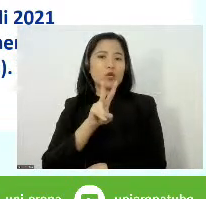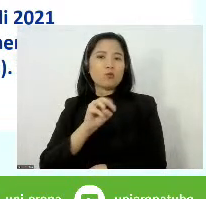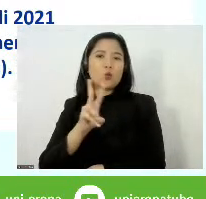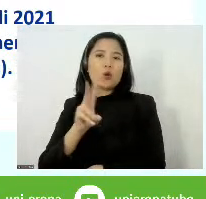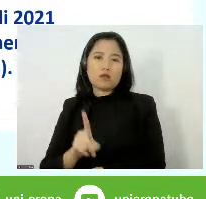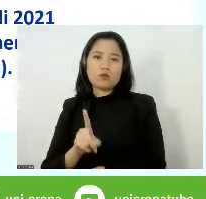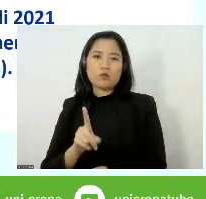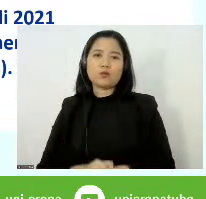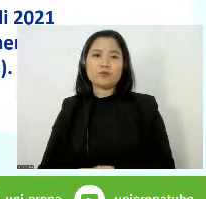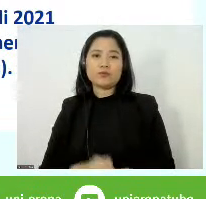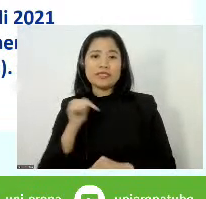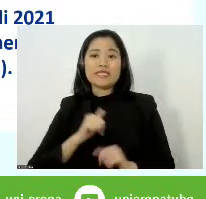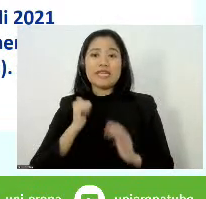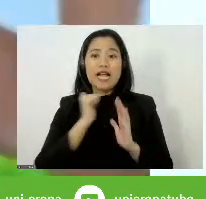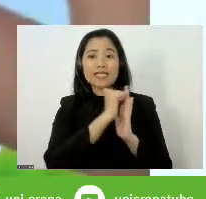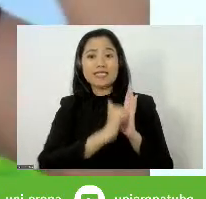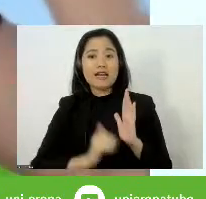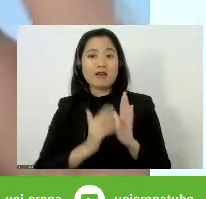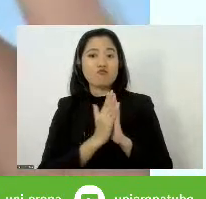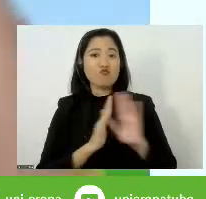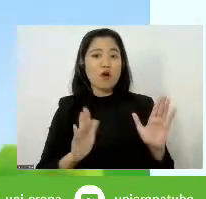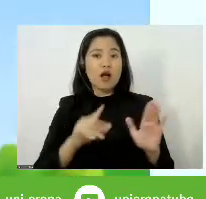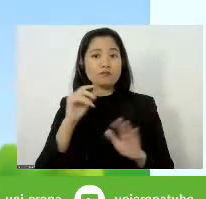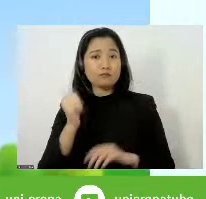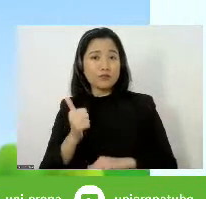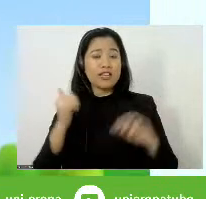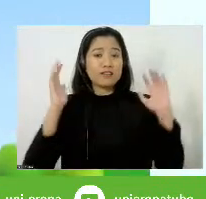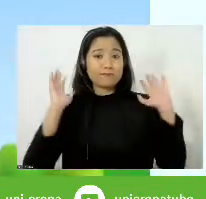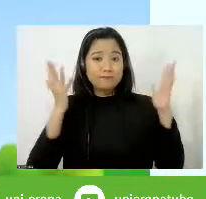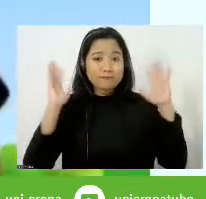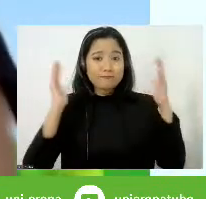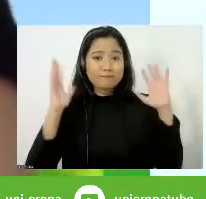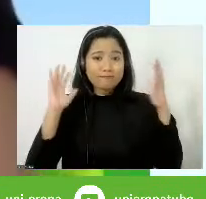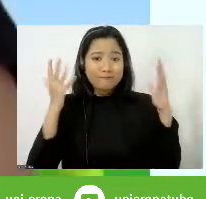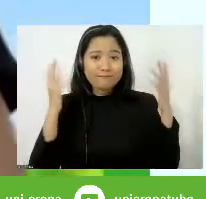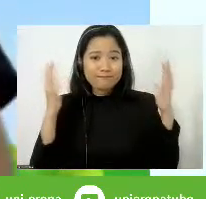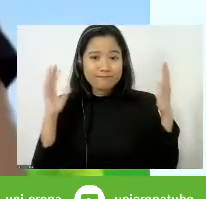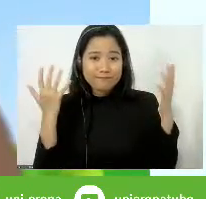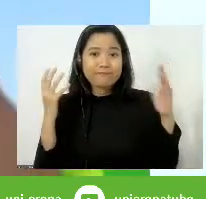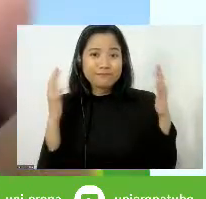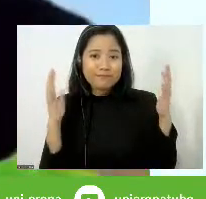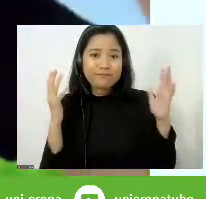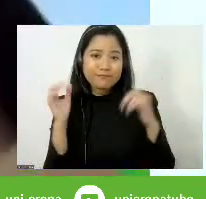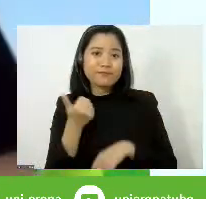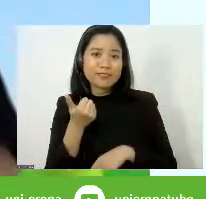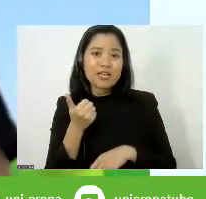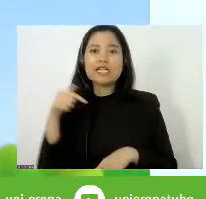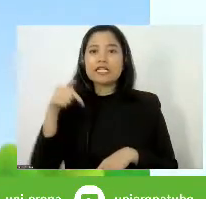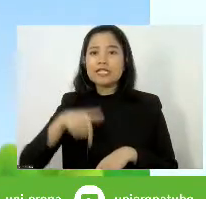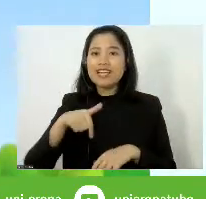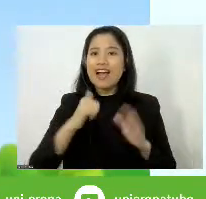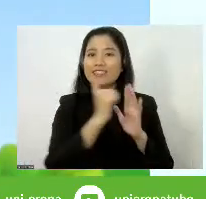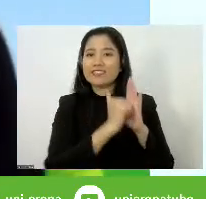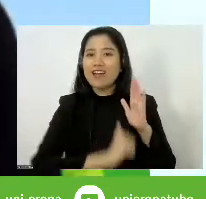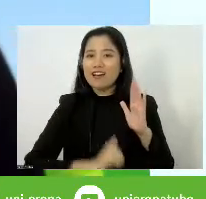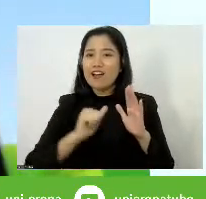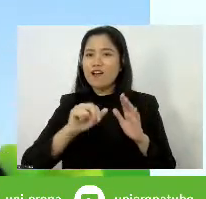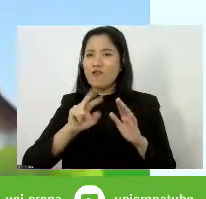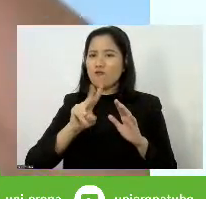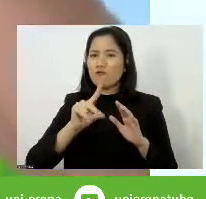acara hari ini teman-teman mungkin boleh tepuk tangan Luffy emoji beban secara Virgo karena acara virtual yeah